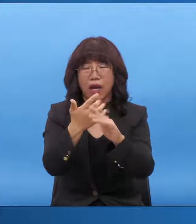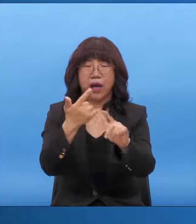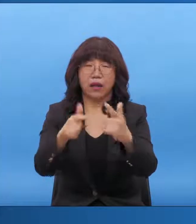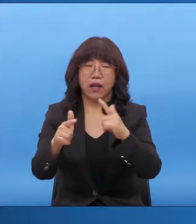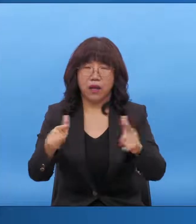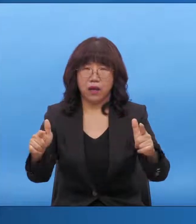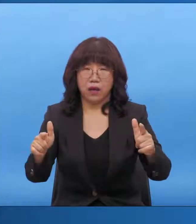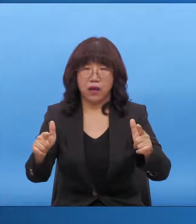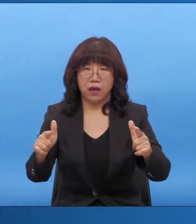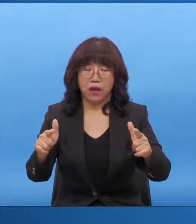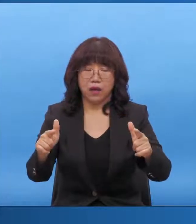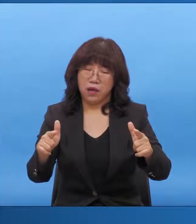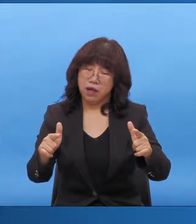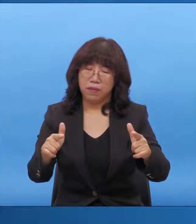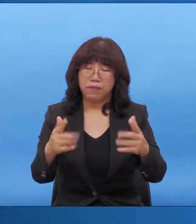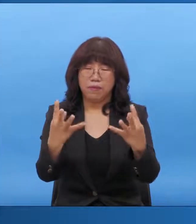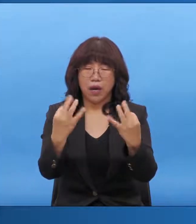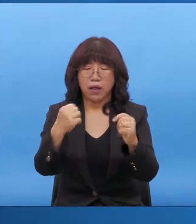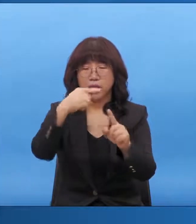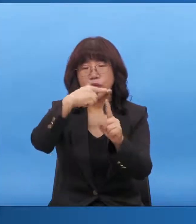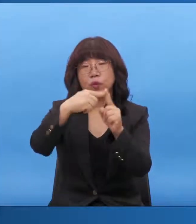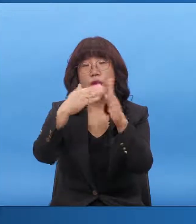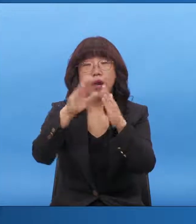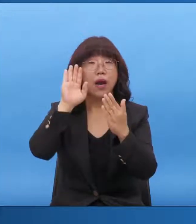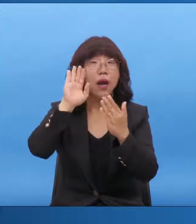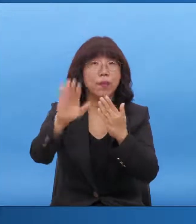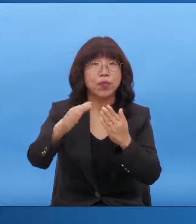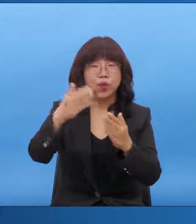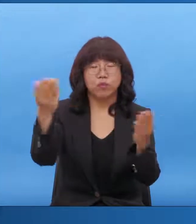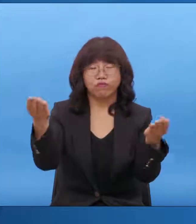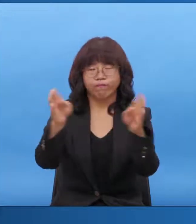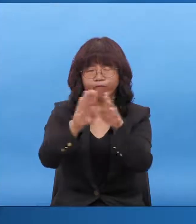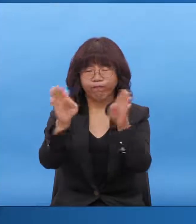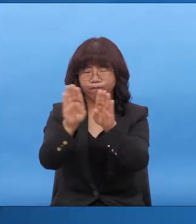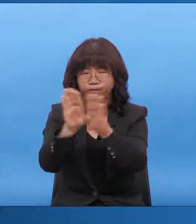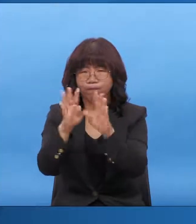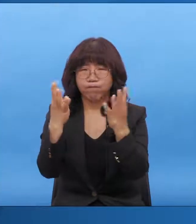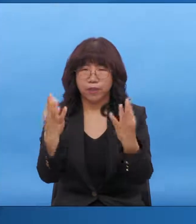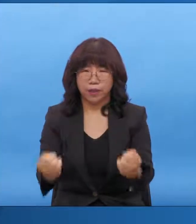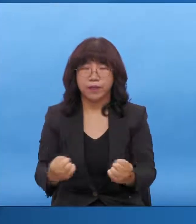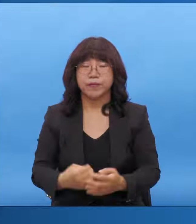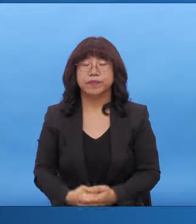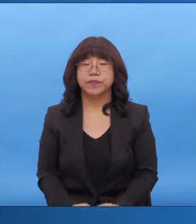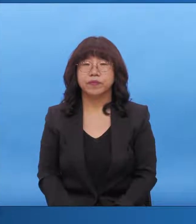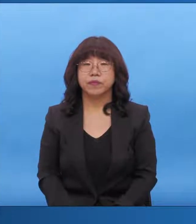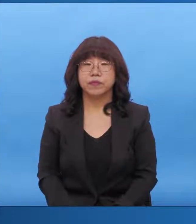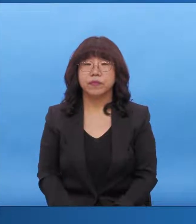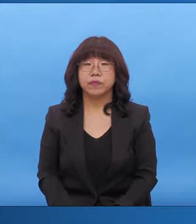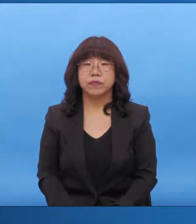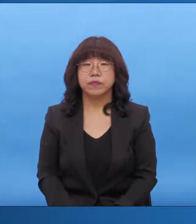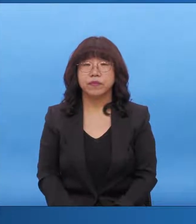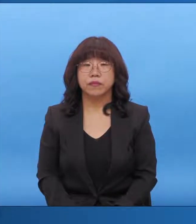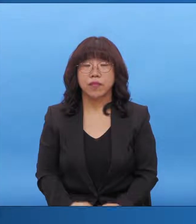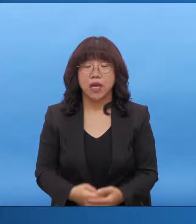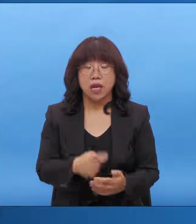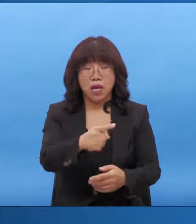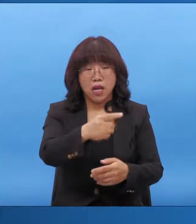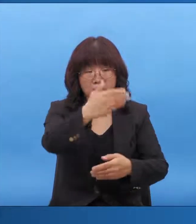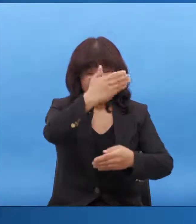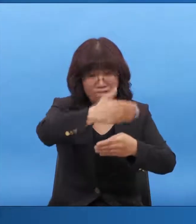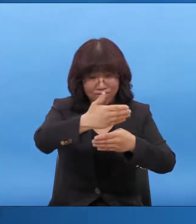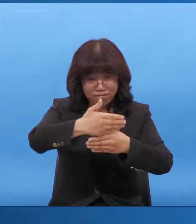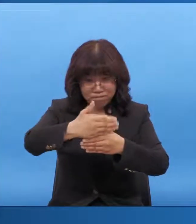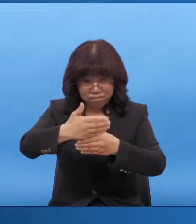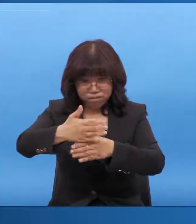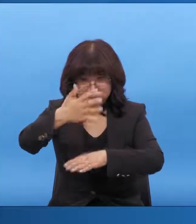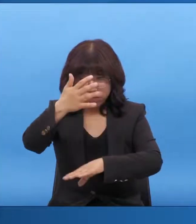계속 문 닫게 될 겁니다. And of course, in the future, many churches will start closing their doors as well. 그러다가 유럽처럼 완전히 닫는 시대가